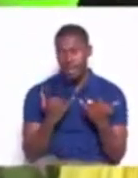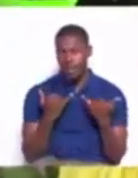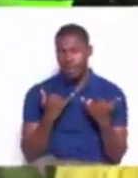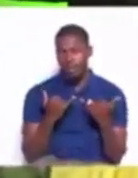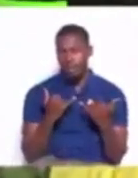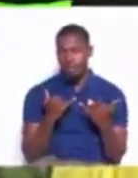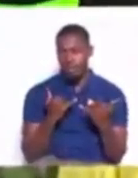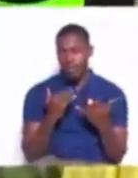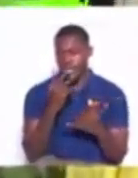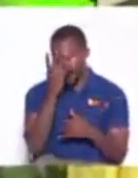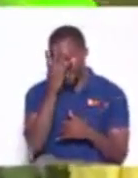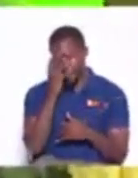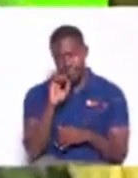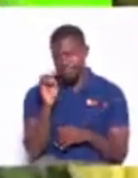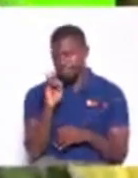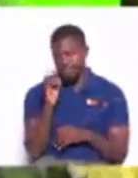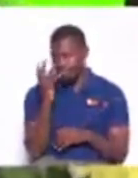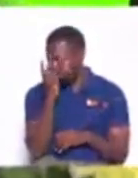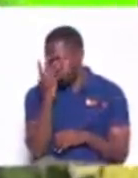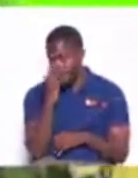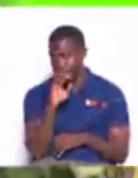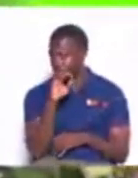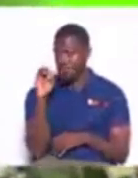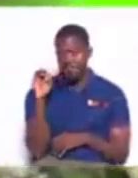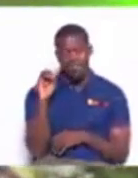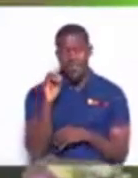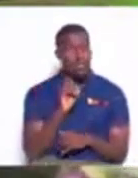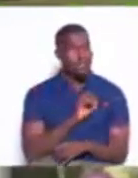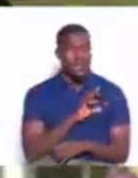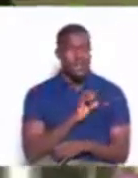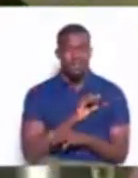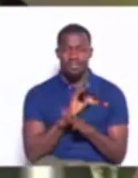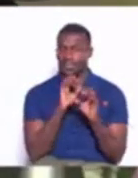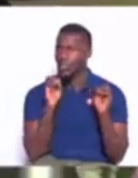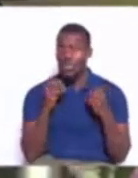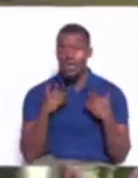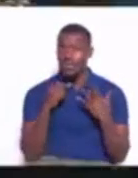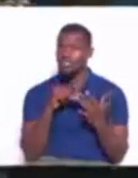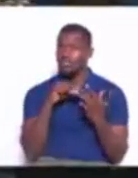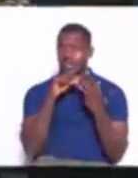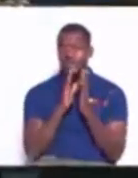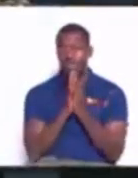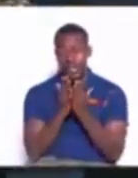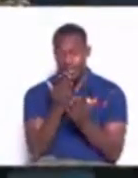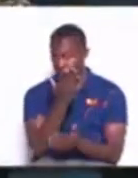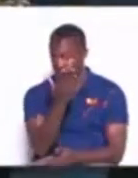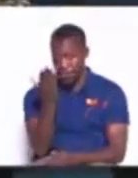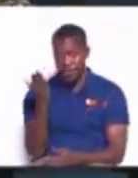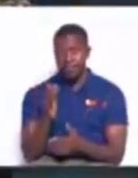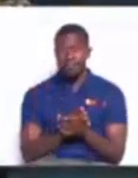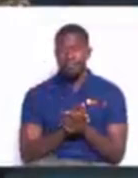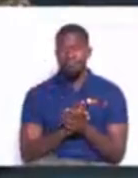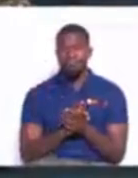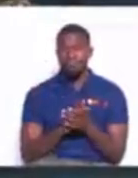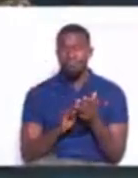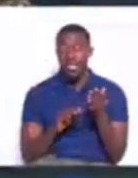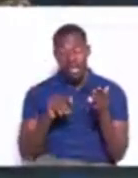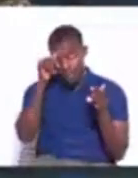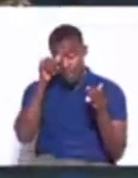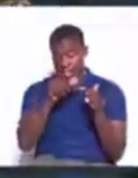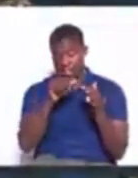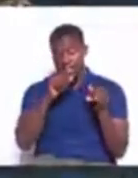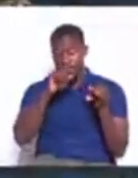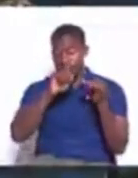bila kuchelewa, tembea kwa haraka, kuna maombi maalum kwa ajili yako. Kundi la pili ni wale ambao mko darasa la ubatizo au